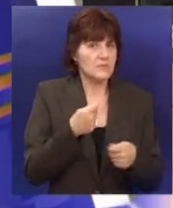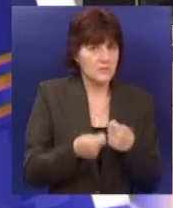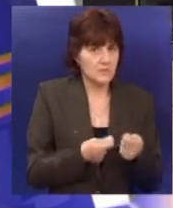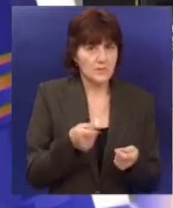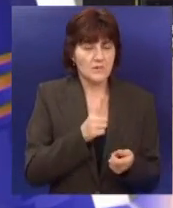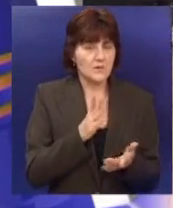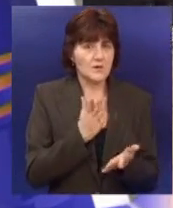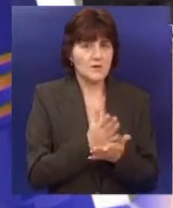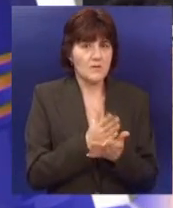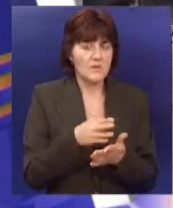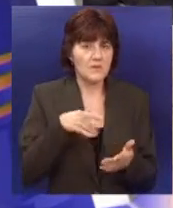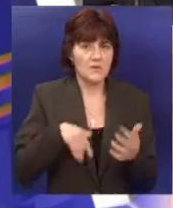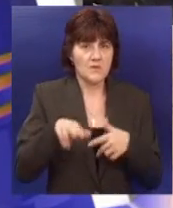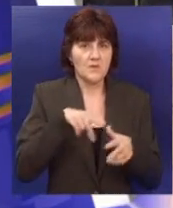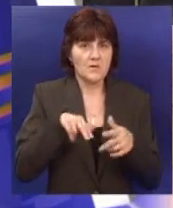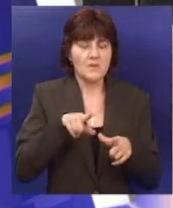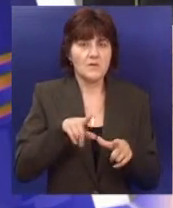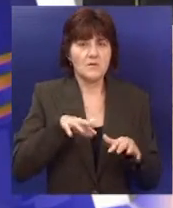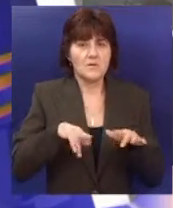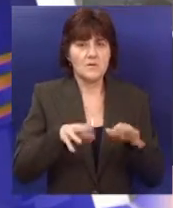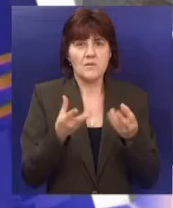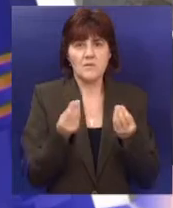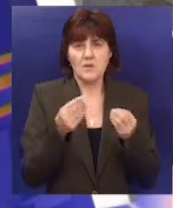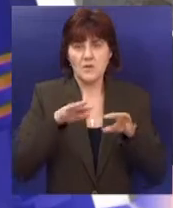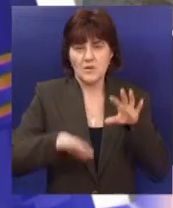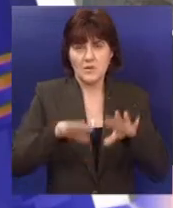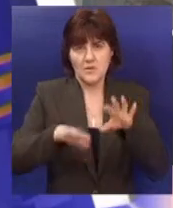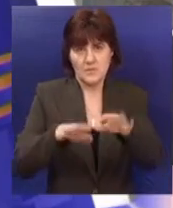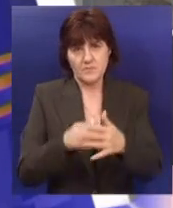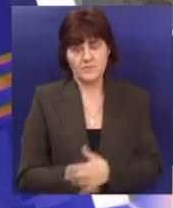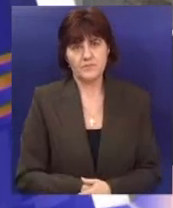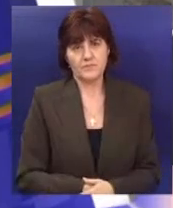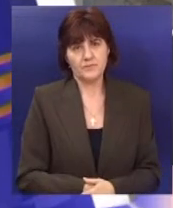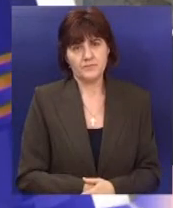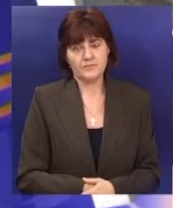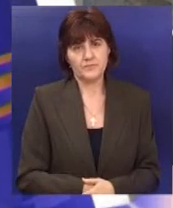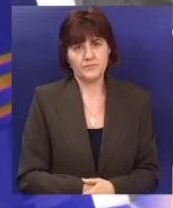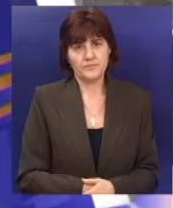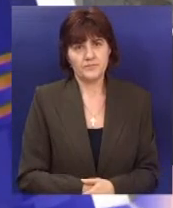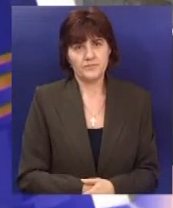više neće morati da hodaju po prašini, odnosno blatu, u zavisnosti od vremenskih uslova.